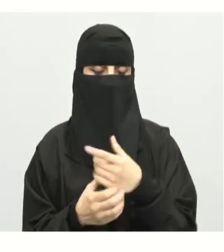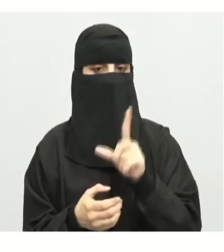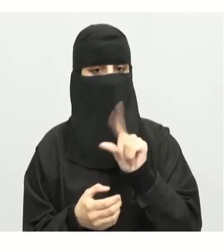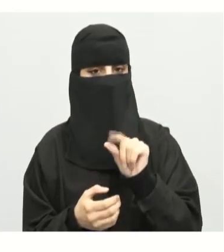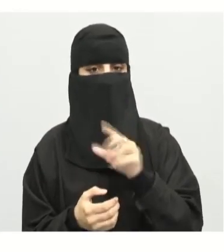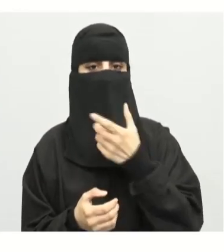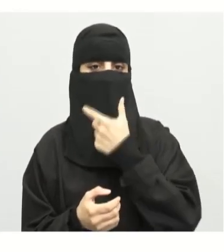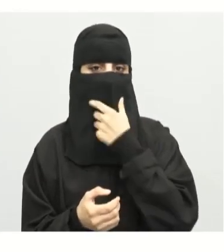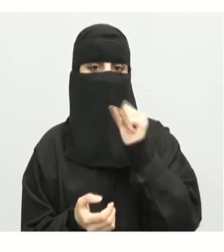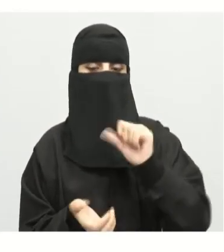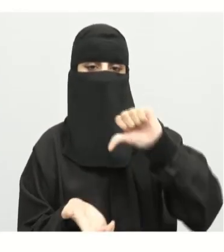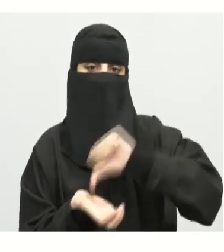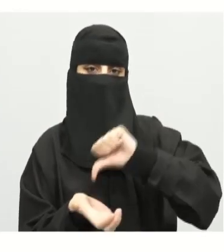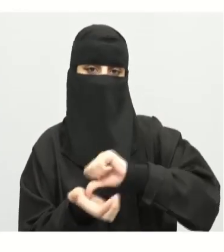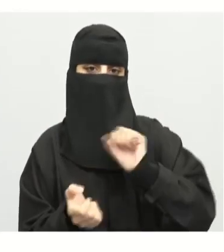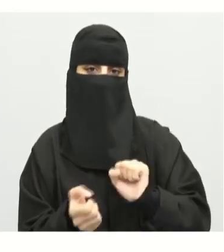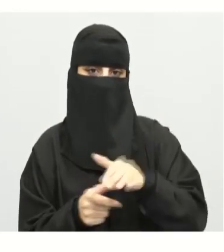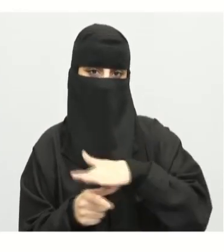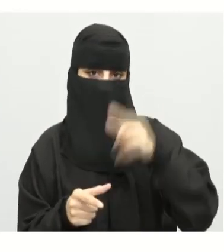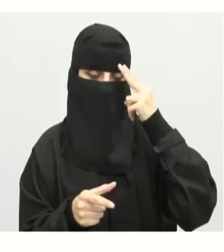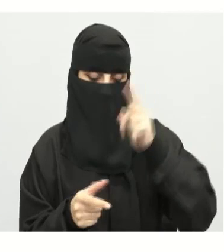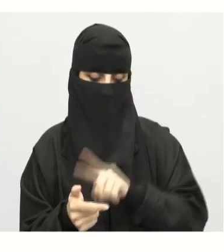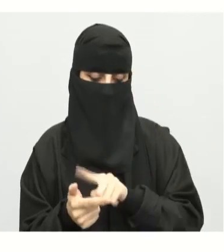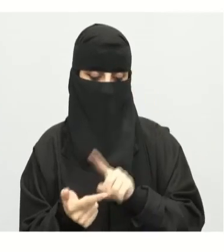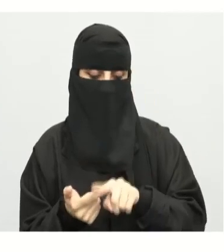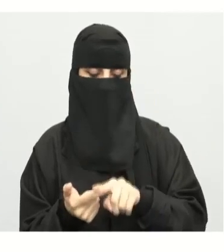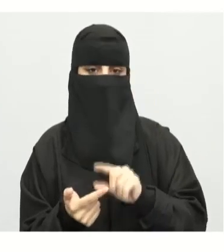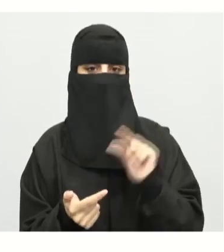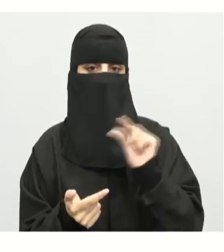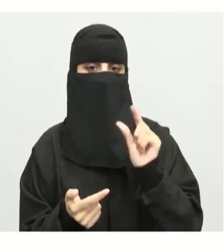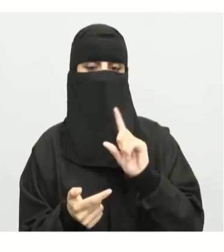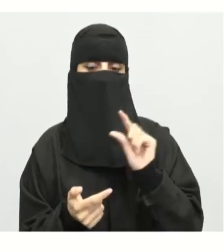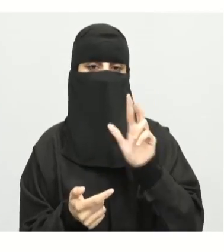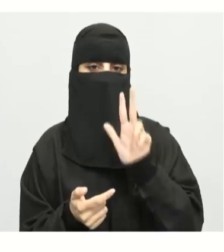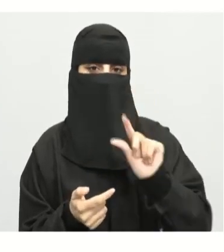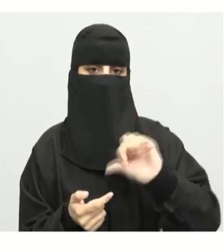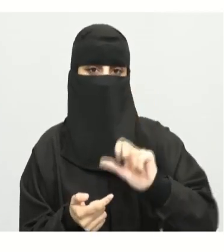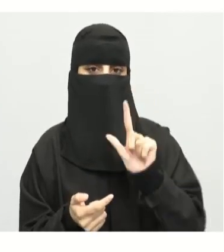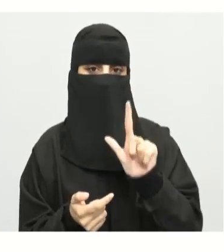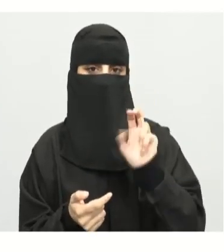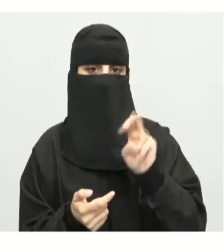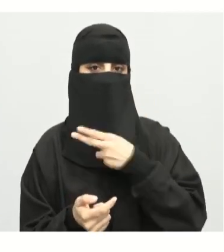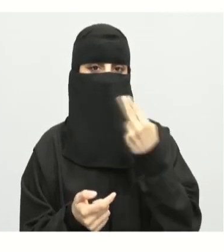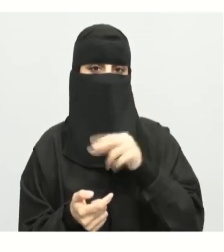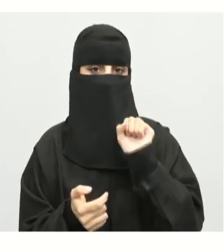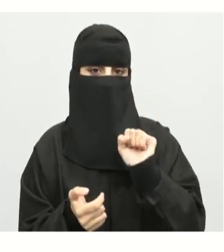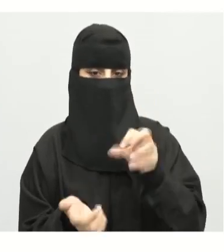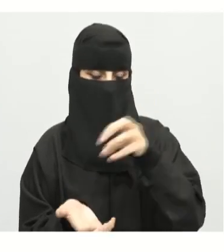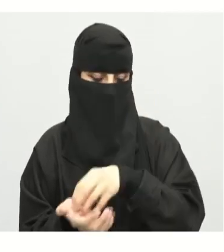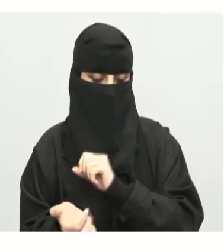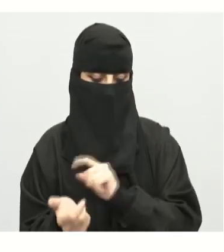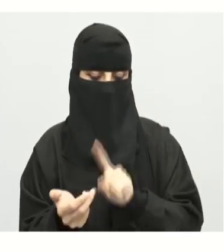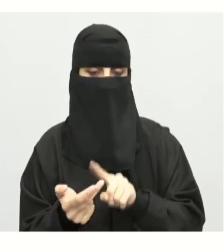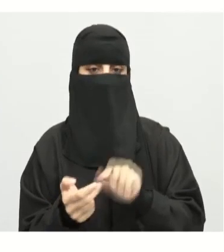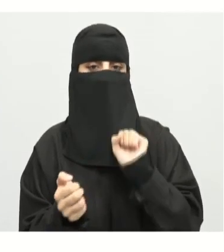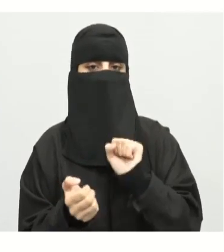نعم فيها العاصمه مدينه الرياض فيها مقر الدوله والاجهزه الحكوميه فيه هي منطلق توحيد